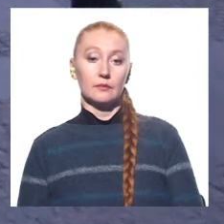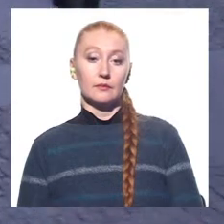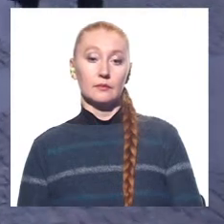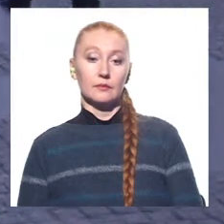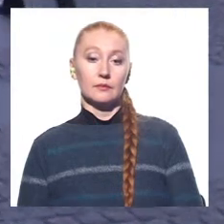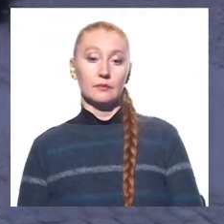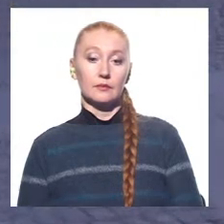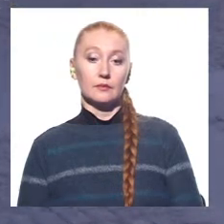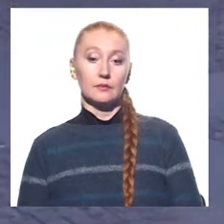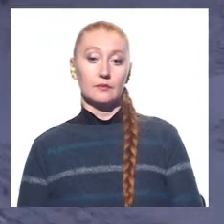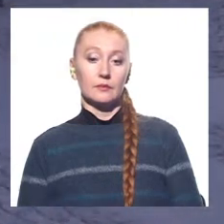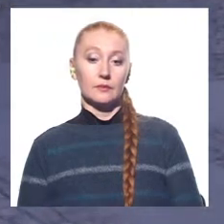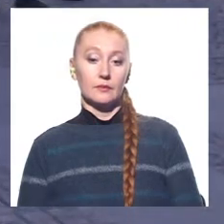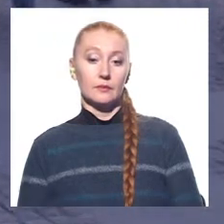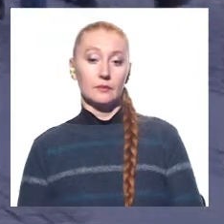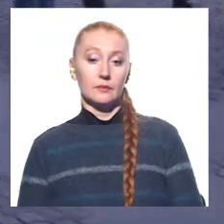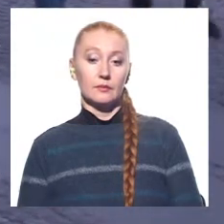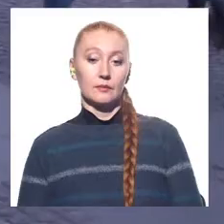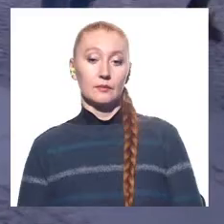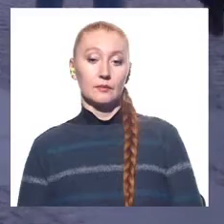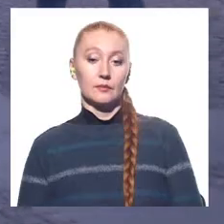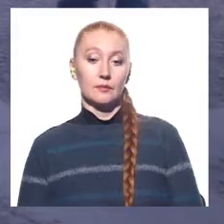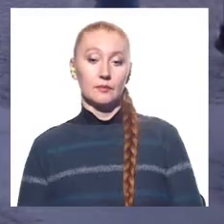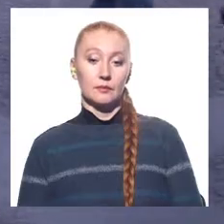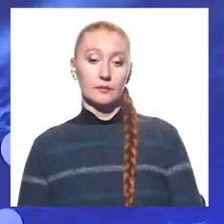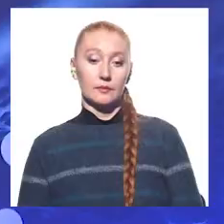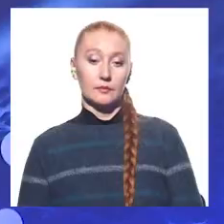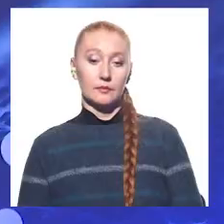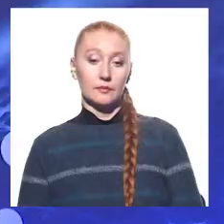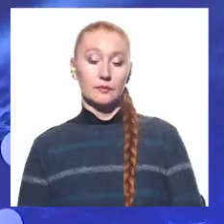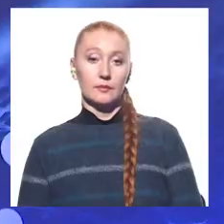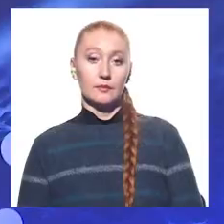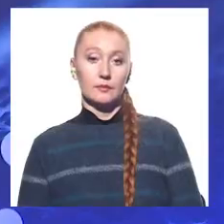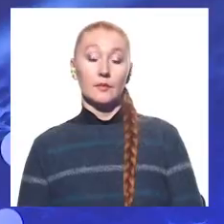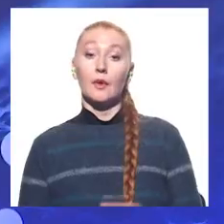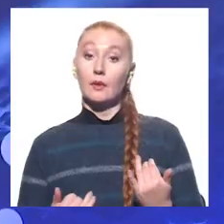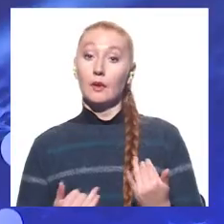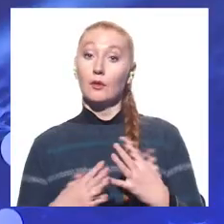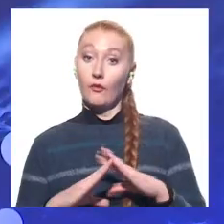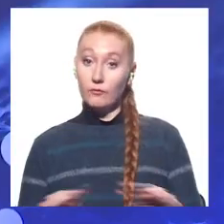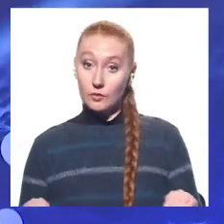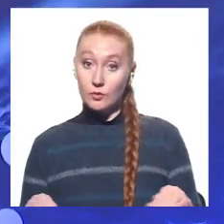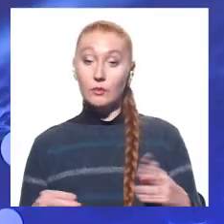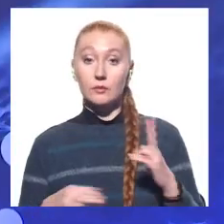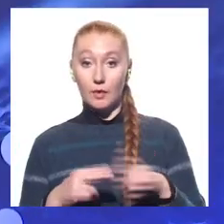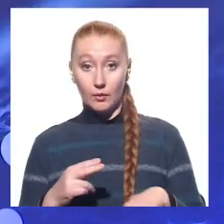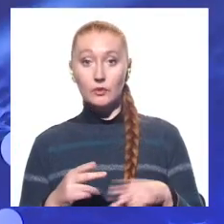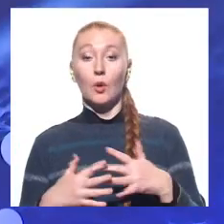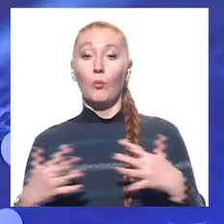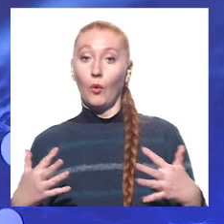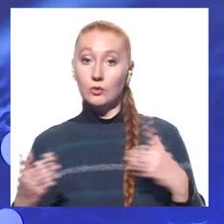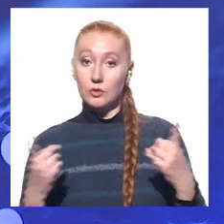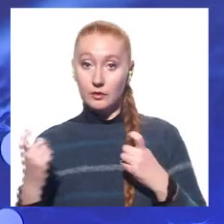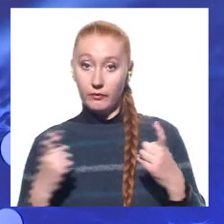Олена Ростовцева, Віктор Якушин. Новини на Суспільному. Дніпро. На цьому випуск завершено. Більше